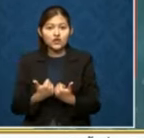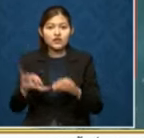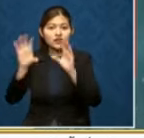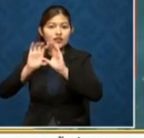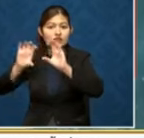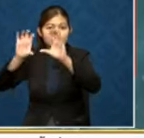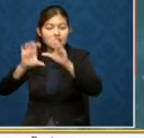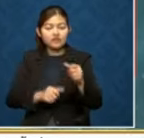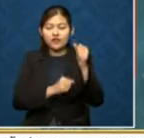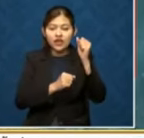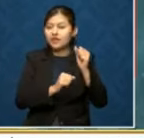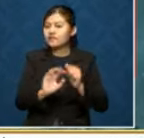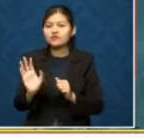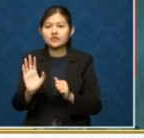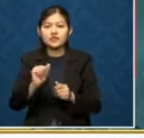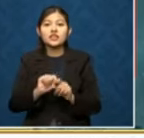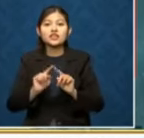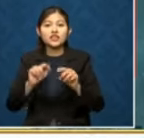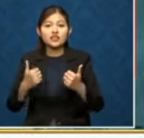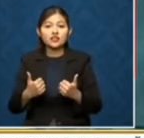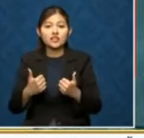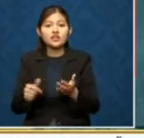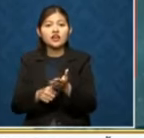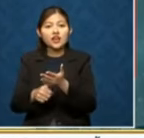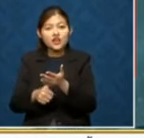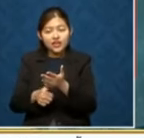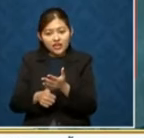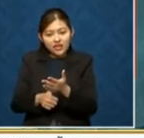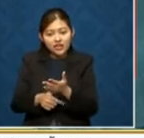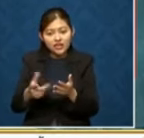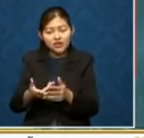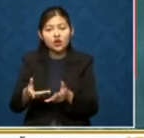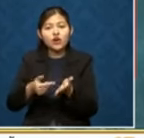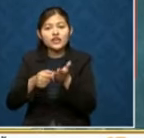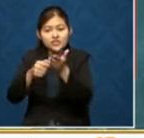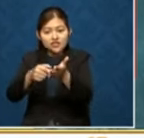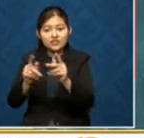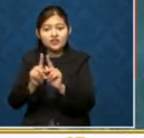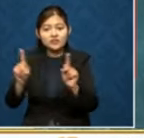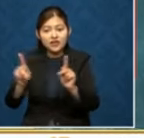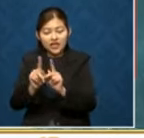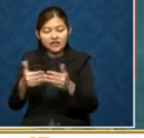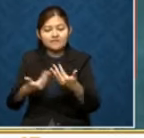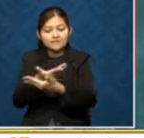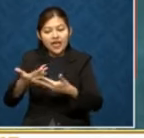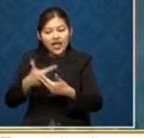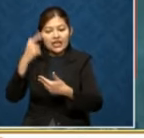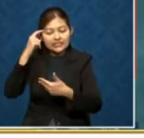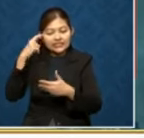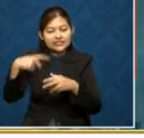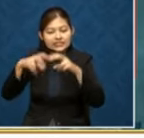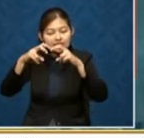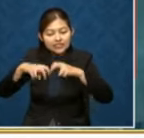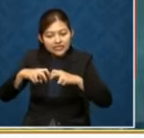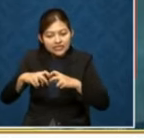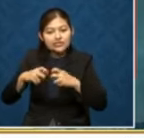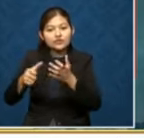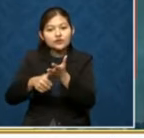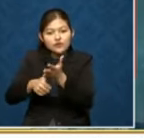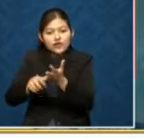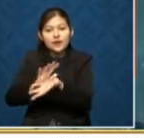หรือฝ่ายค้านนะครับแต่มีการแก้ให้ตั้งกรรมการชุดนี้เพื่อหาแนวทางให้โครงการแลมบิดได้ขับเ